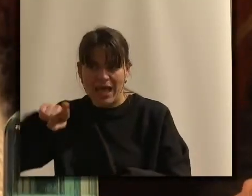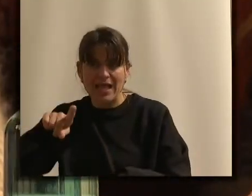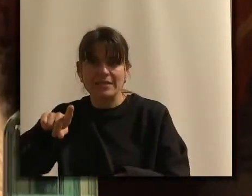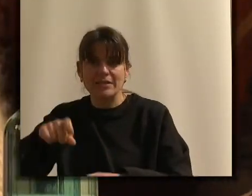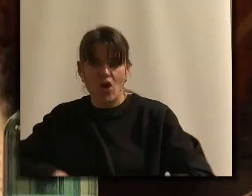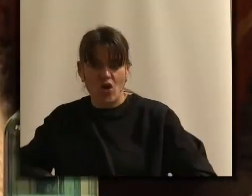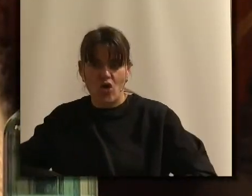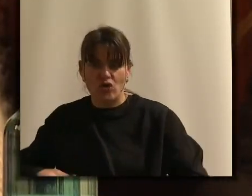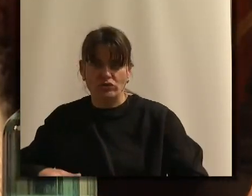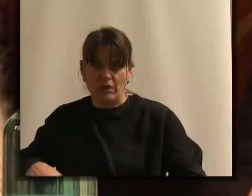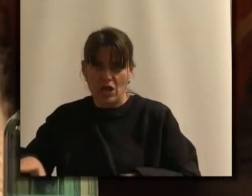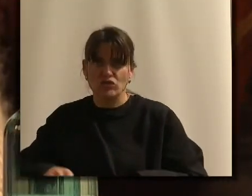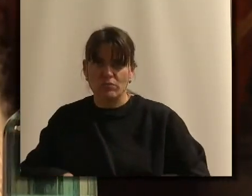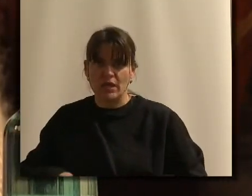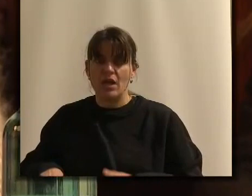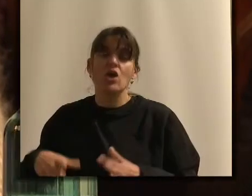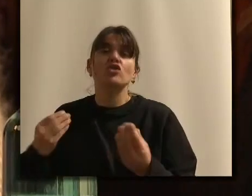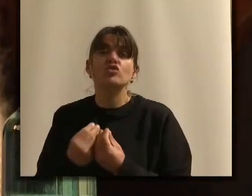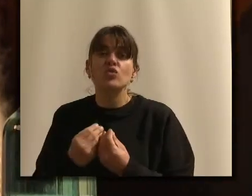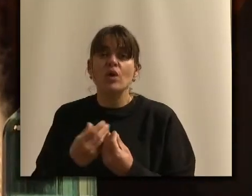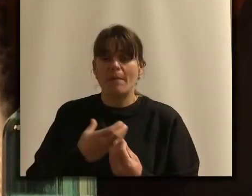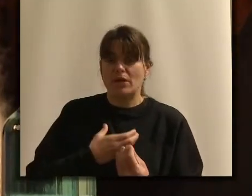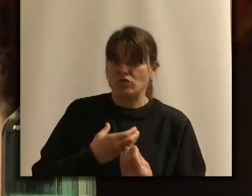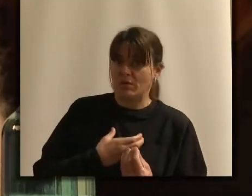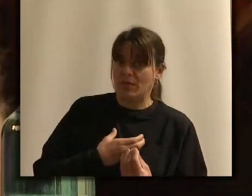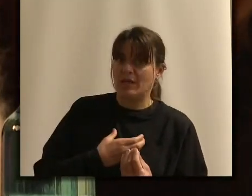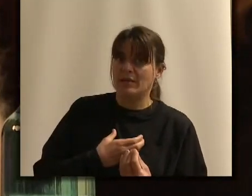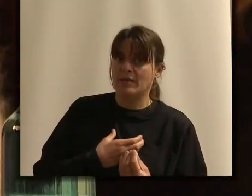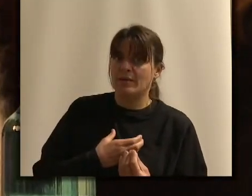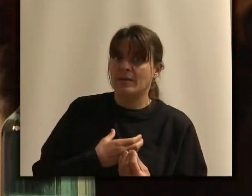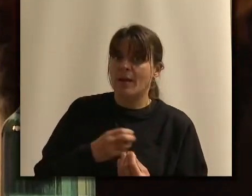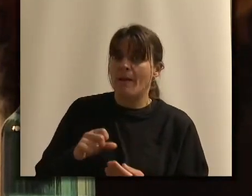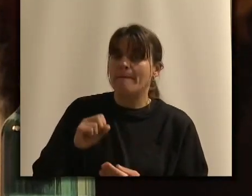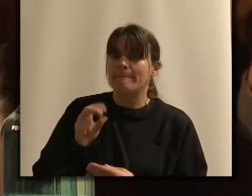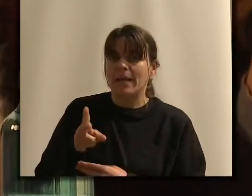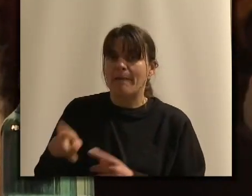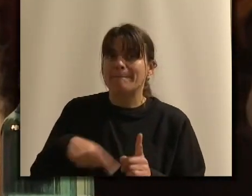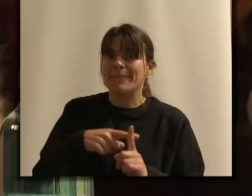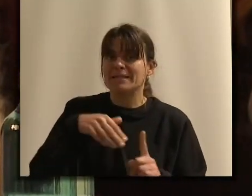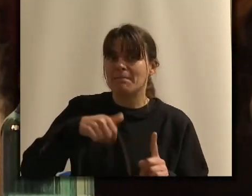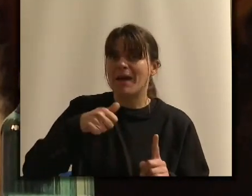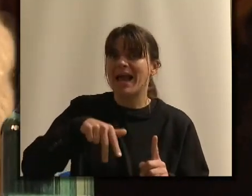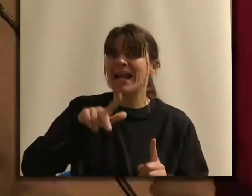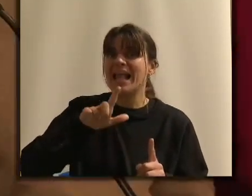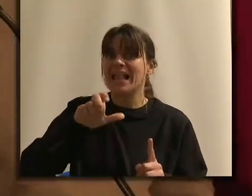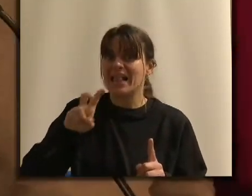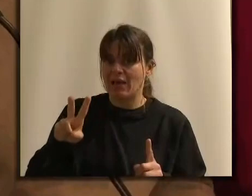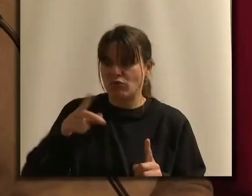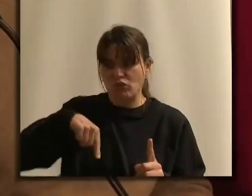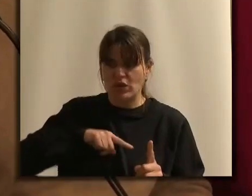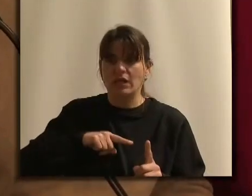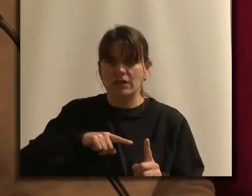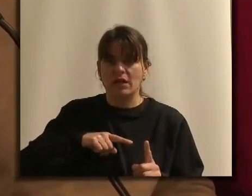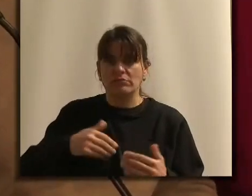cost més important, juntament llavors amb l'Ajuntament de GURB, Vic i Manlleu. De fet, ja ens anem ocupat, no?, de